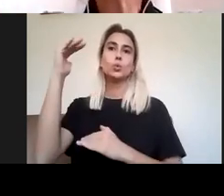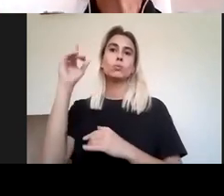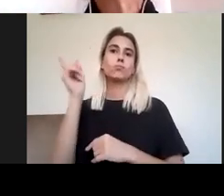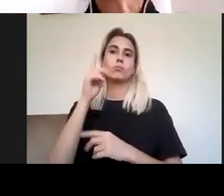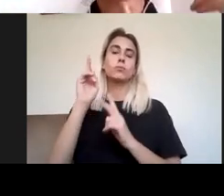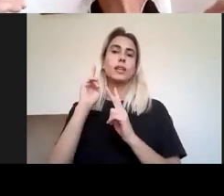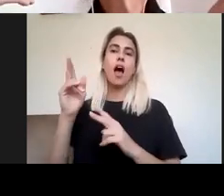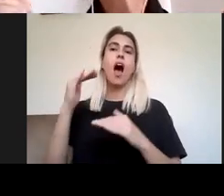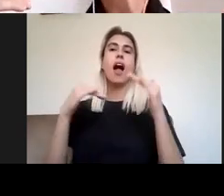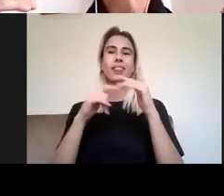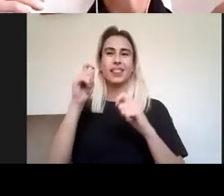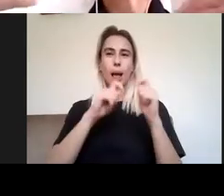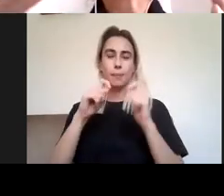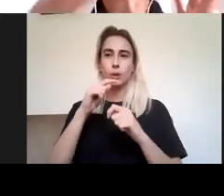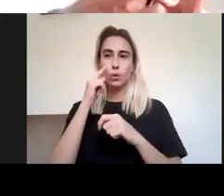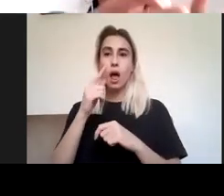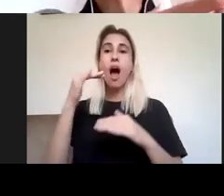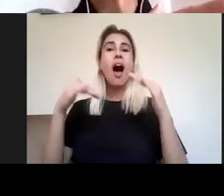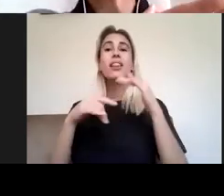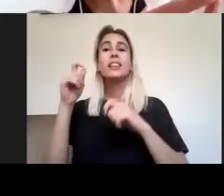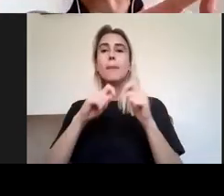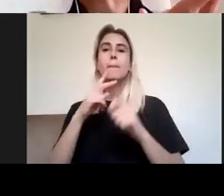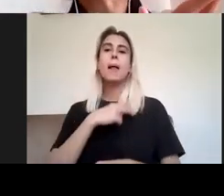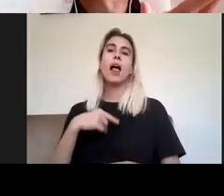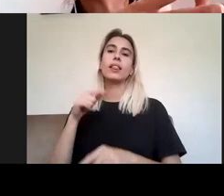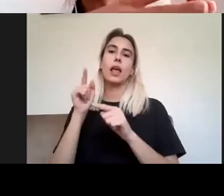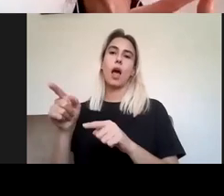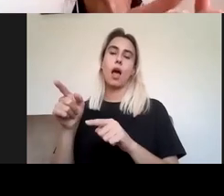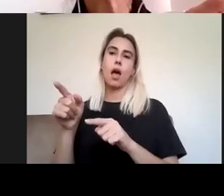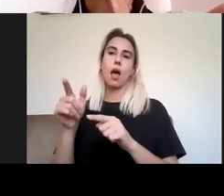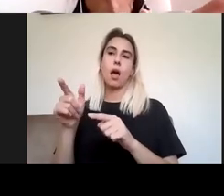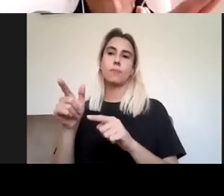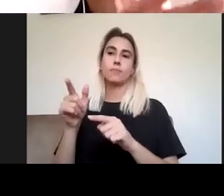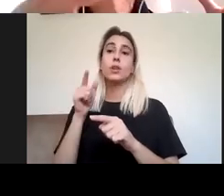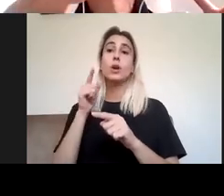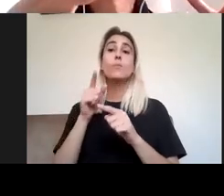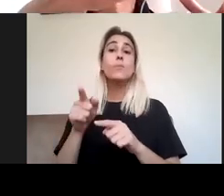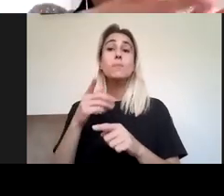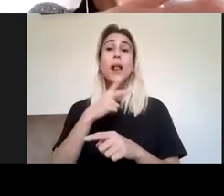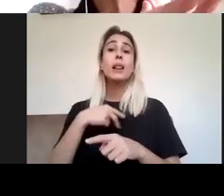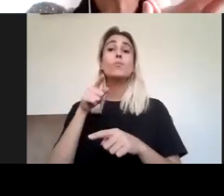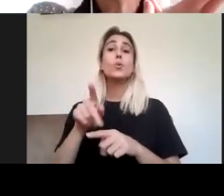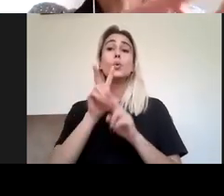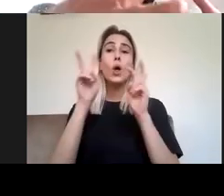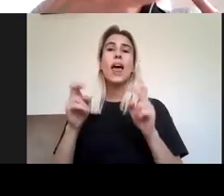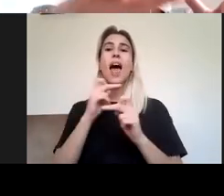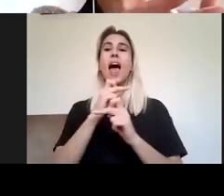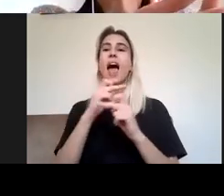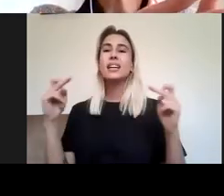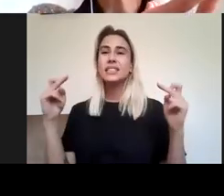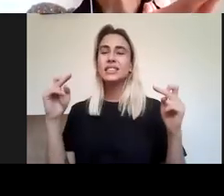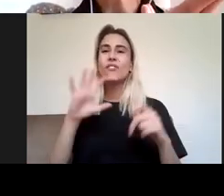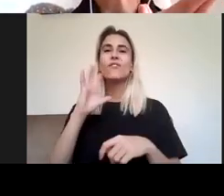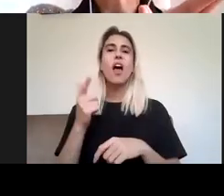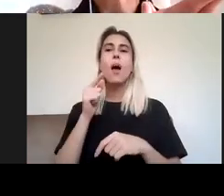Altyapı Bakanlığı, altyapının uygulayıcısı olarak da belediyeler yetkili. Belediyelerin bu konudaki eksik ve